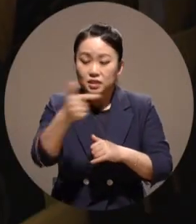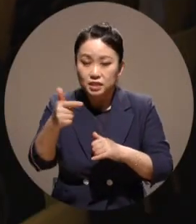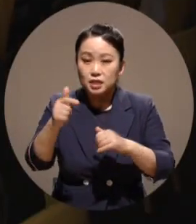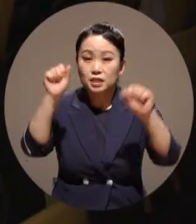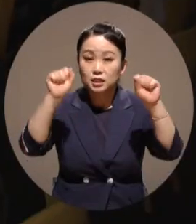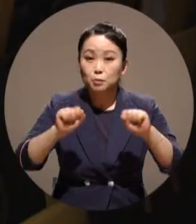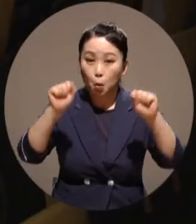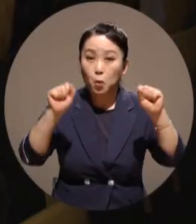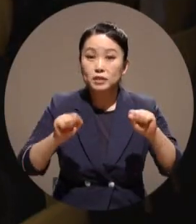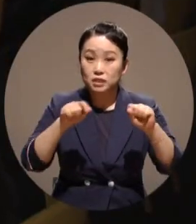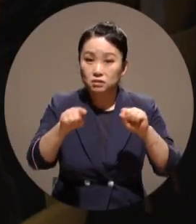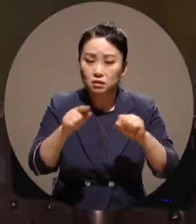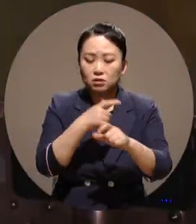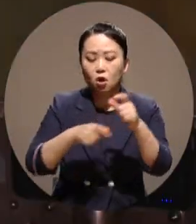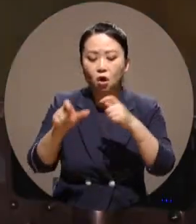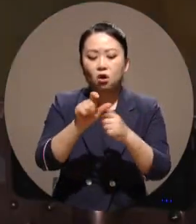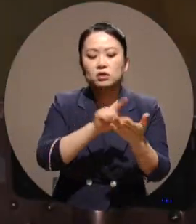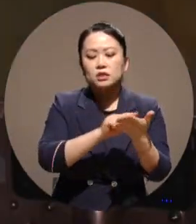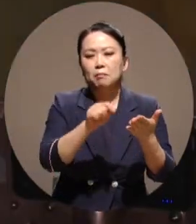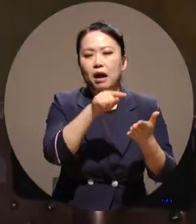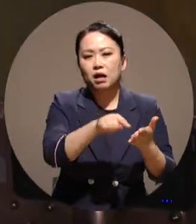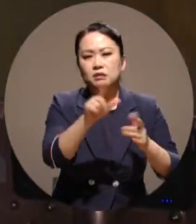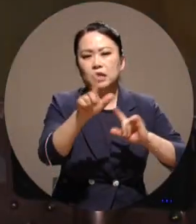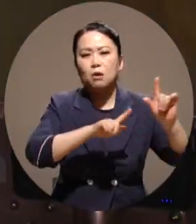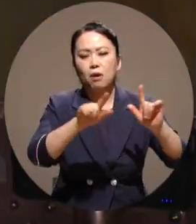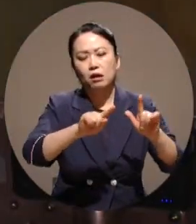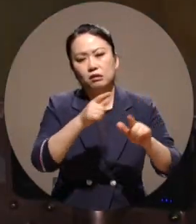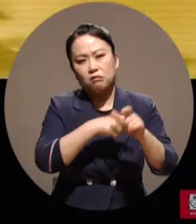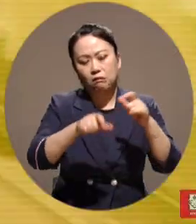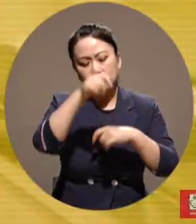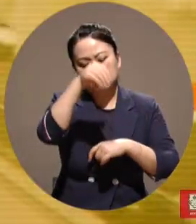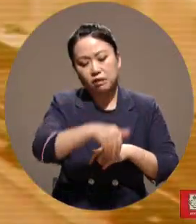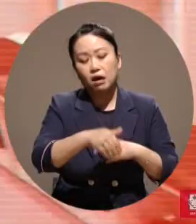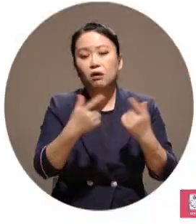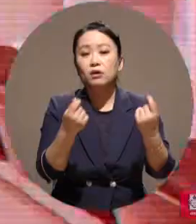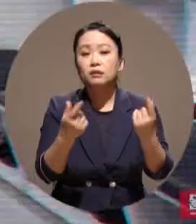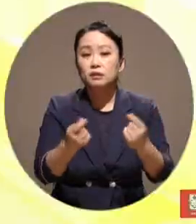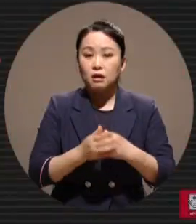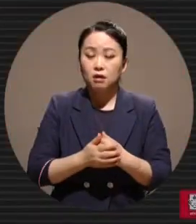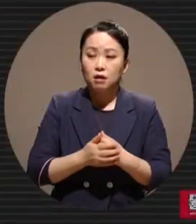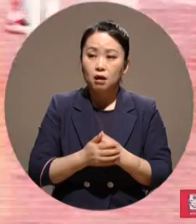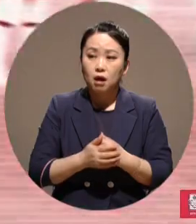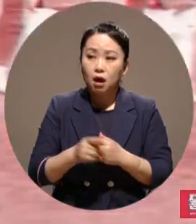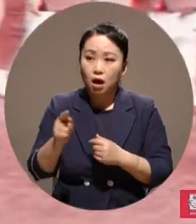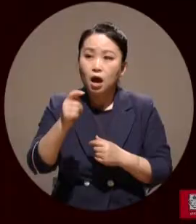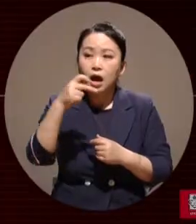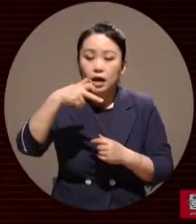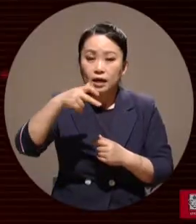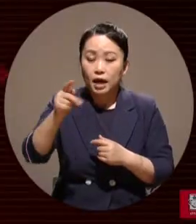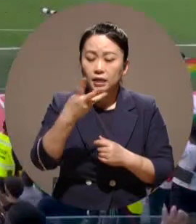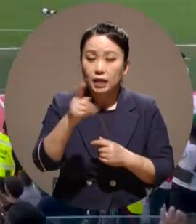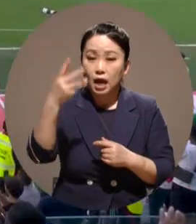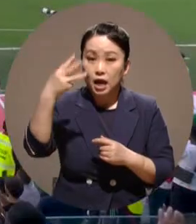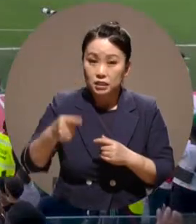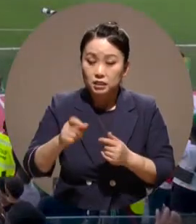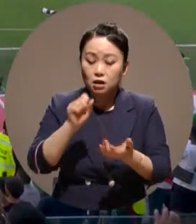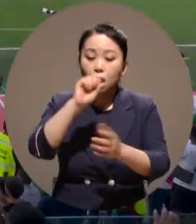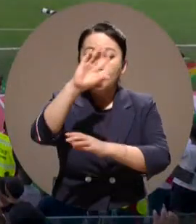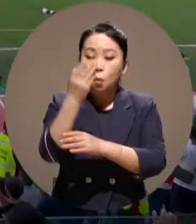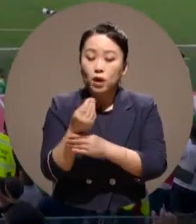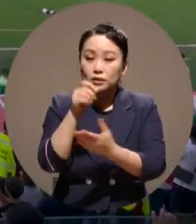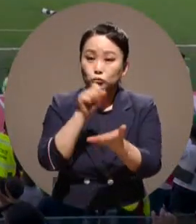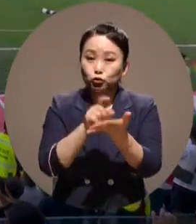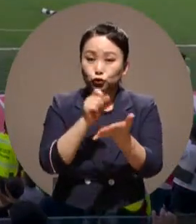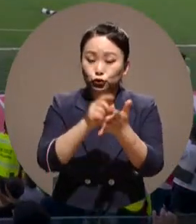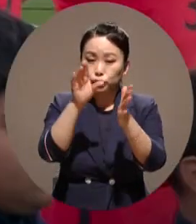지역사의 상황이 오히려 더 나빠지는 것도 짚어볼 대목입니다. 지난해 카타르 월드컵 기간 MBC TV